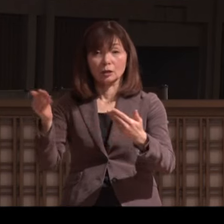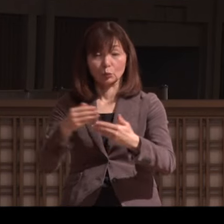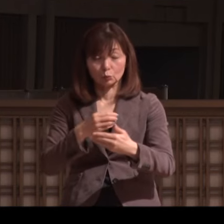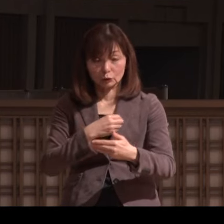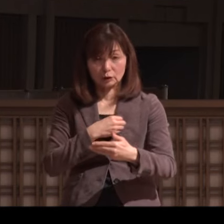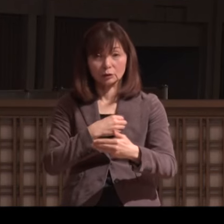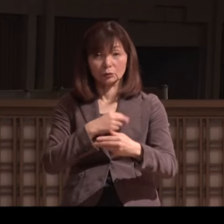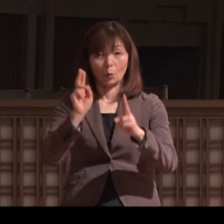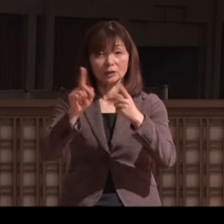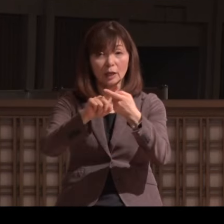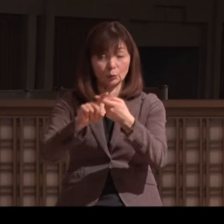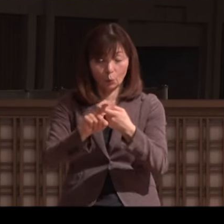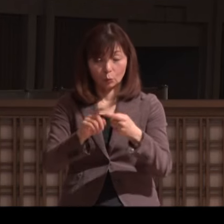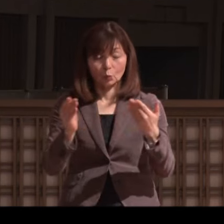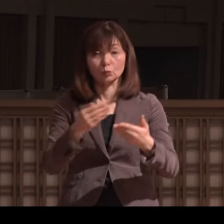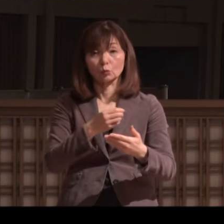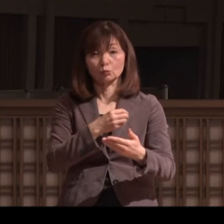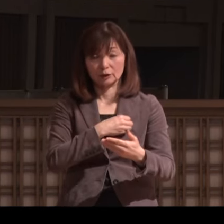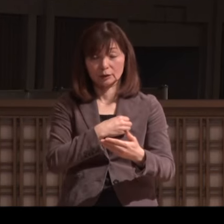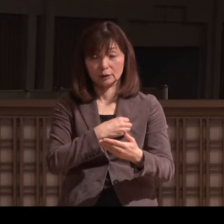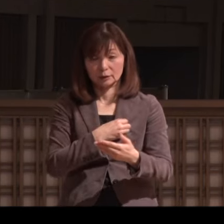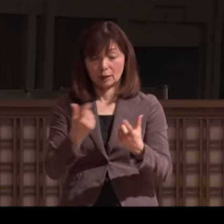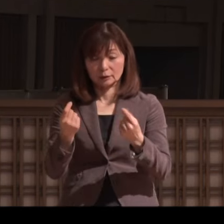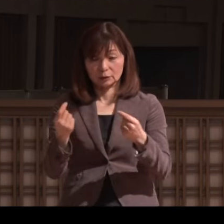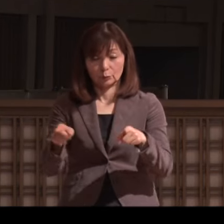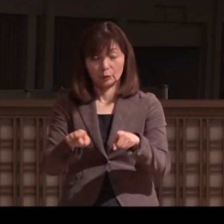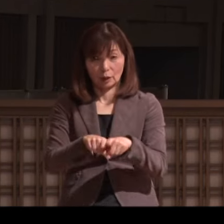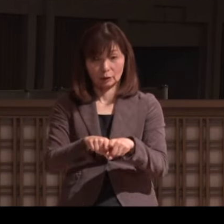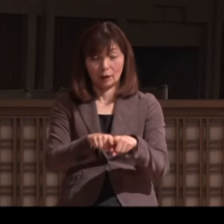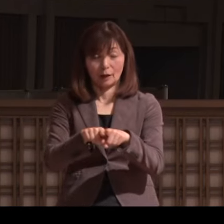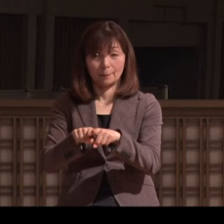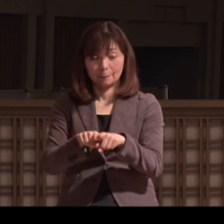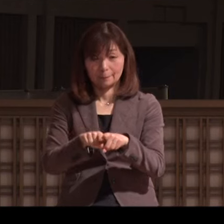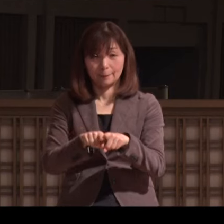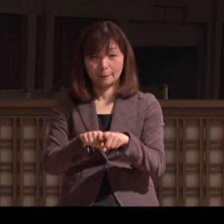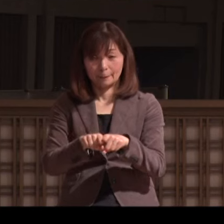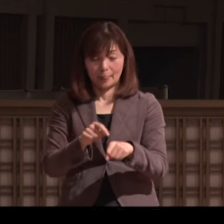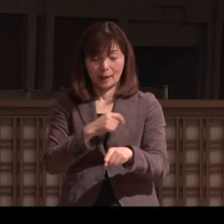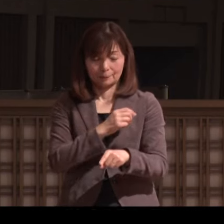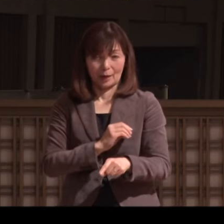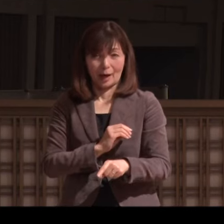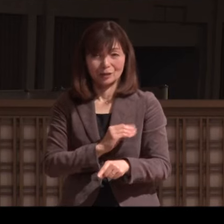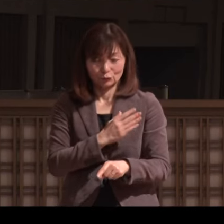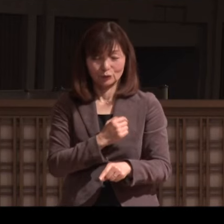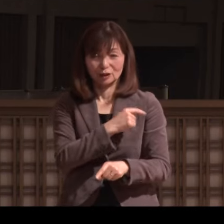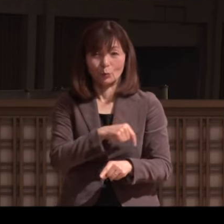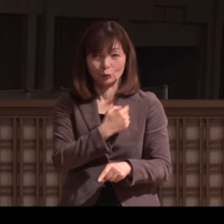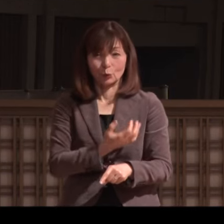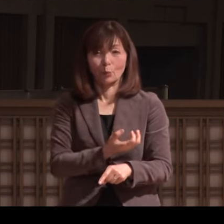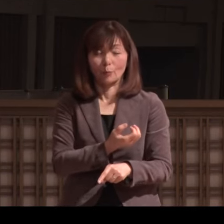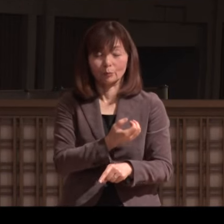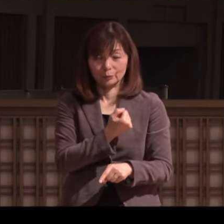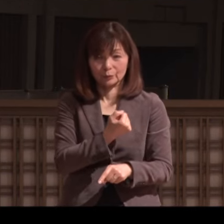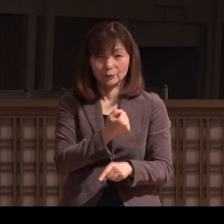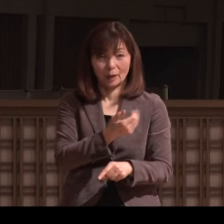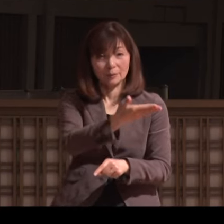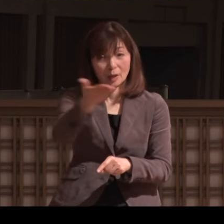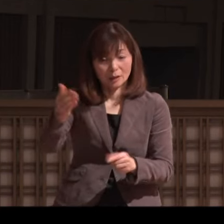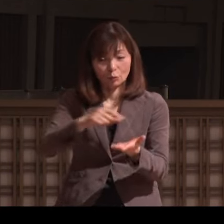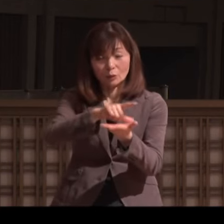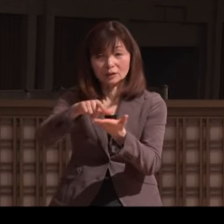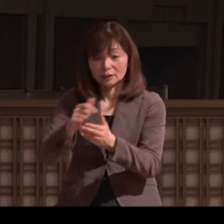社会福祉協議会の職員がしっかりと連携しながら熱い思いを持ってえ皆様の地域にお伺いを